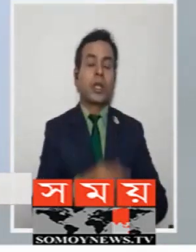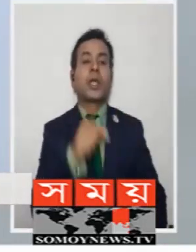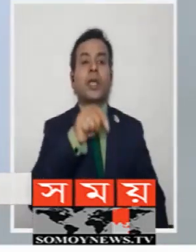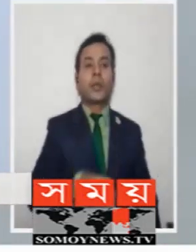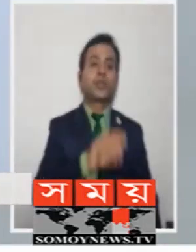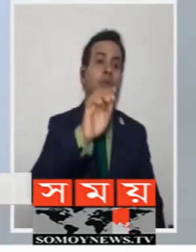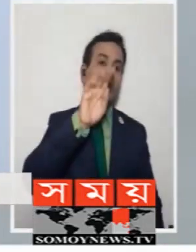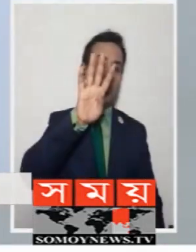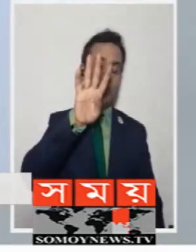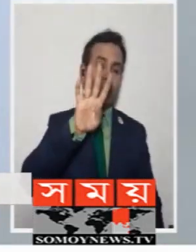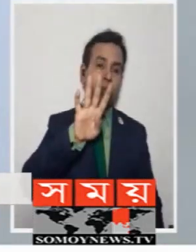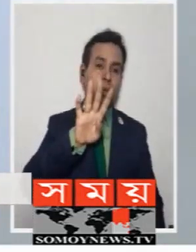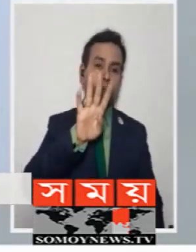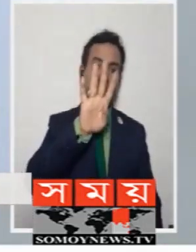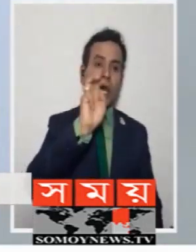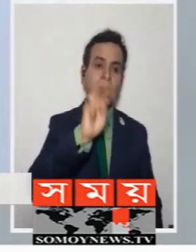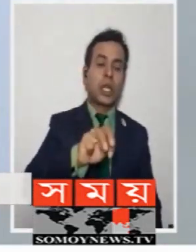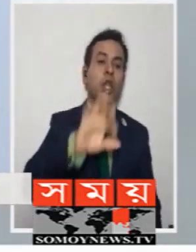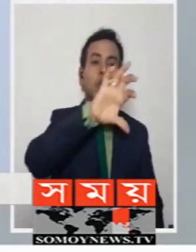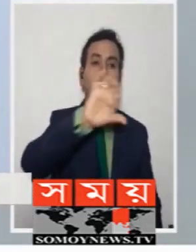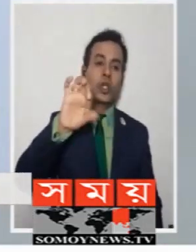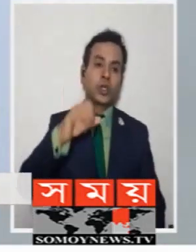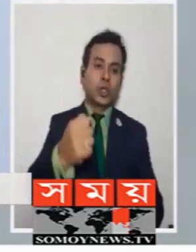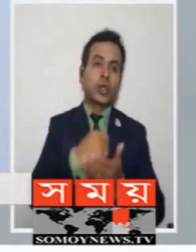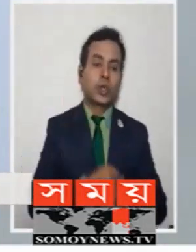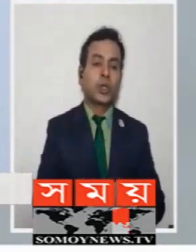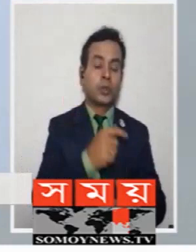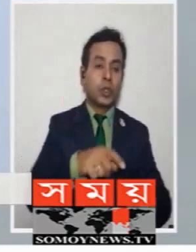শু কভার দিয়েছেন 5,000 জোড়া। এছাড়া